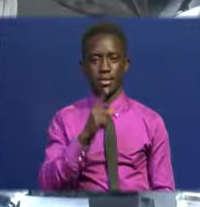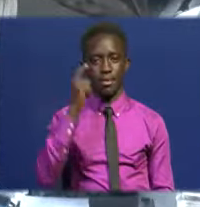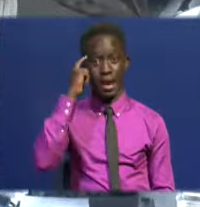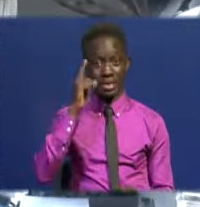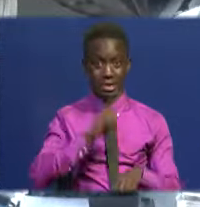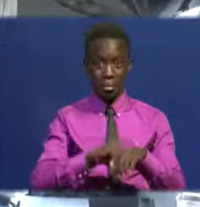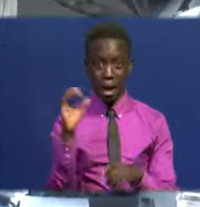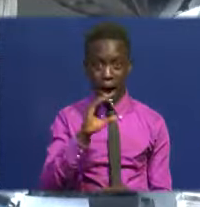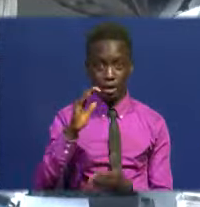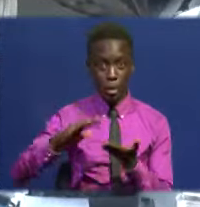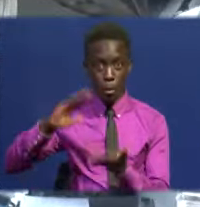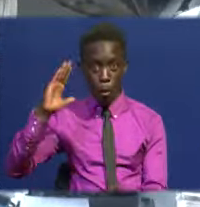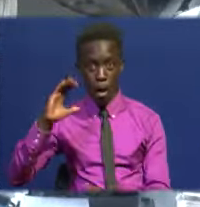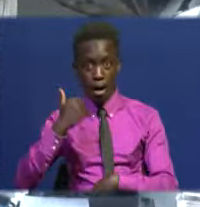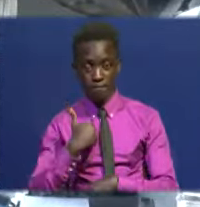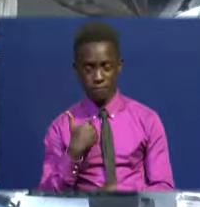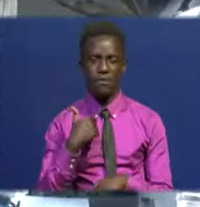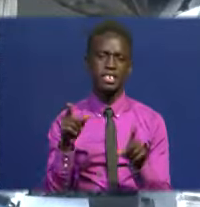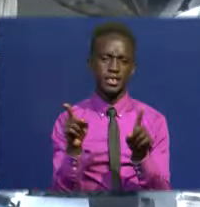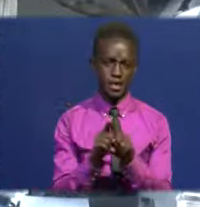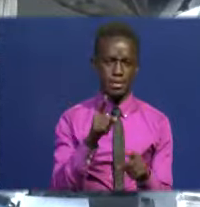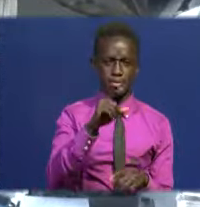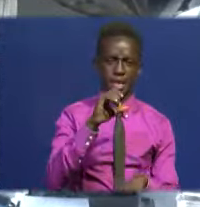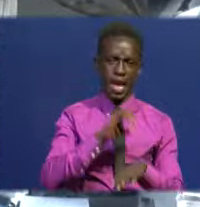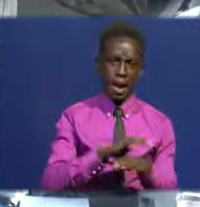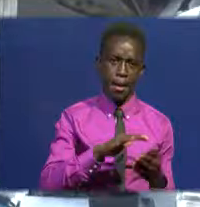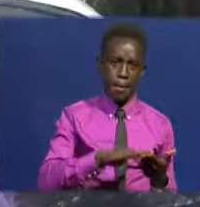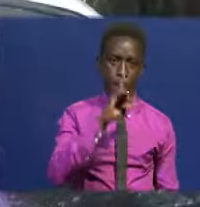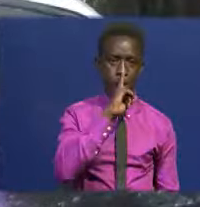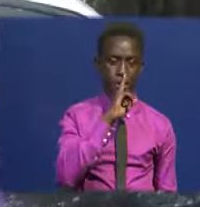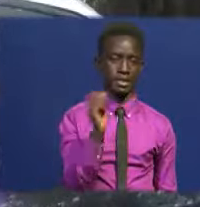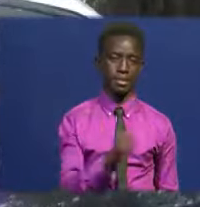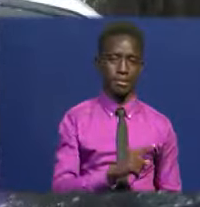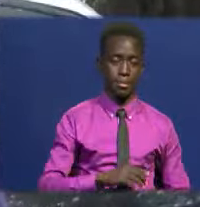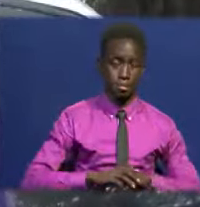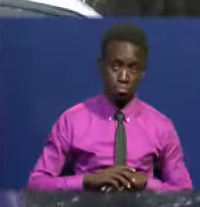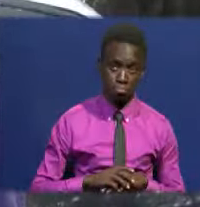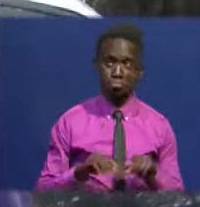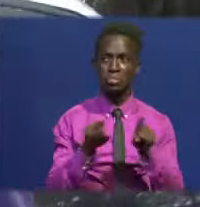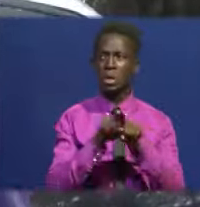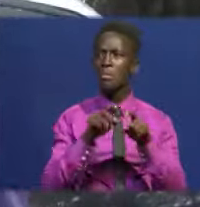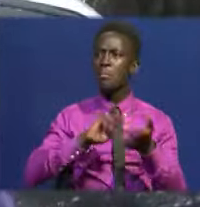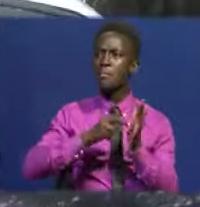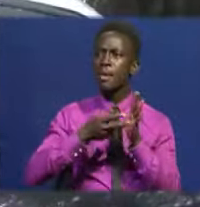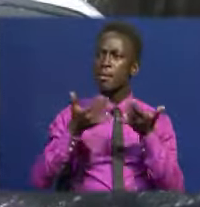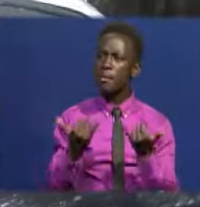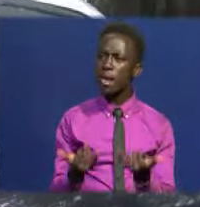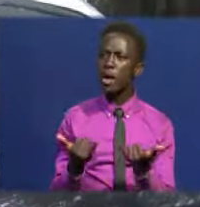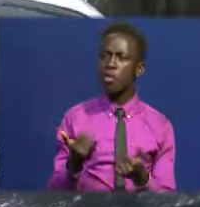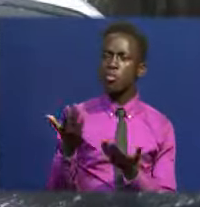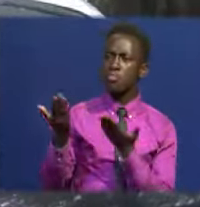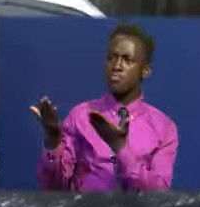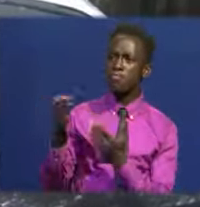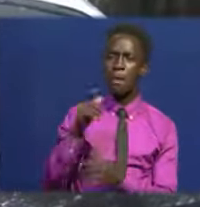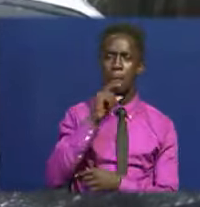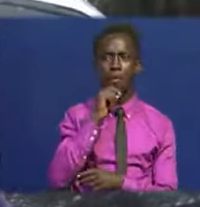wengi, ndio the more wewe pia pesa yako inakuwa juu. Kwa hivi sasa basi, Maxi